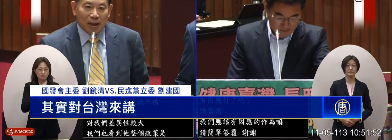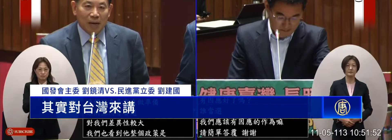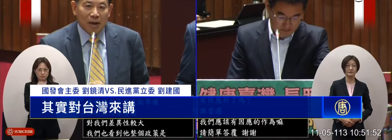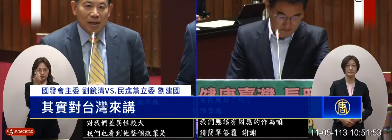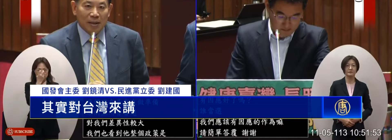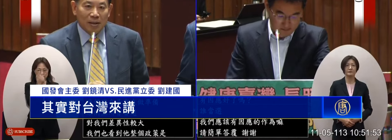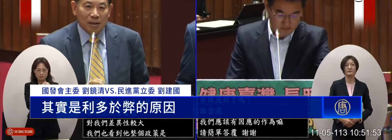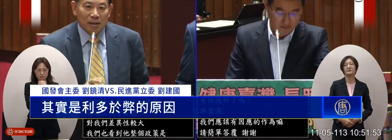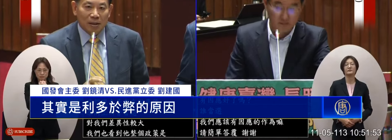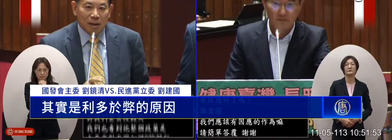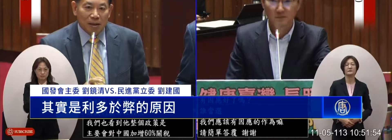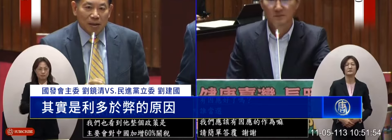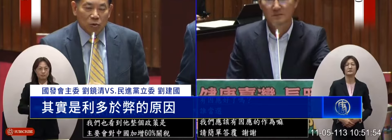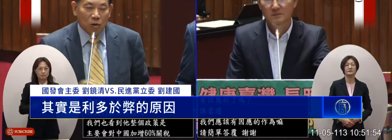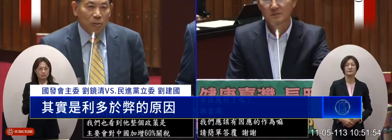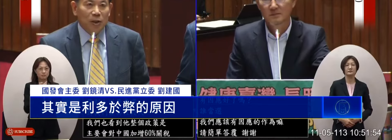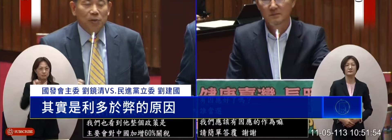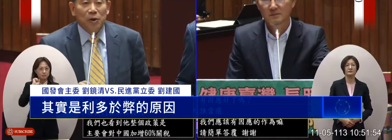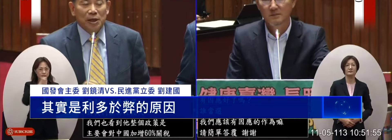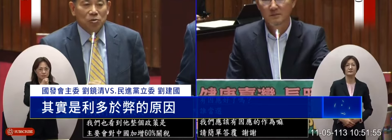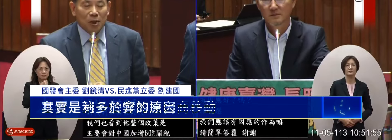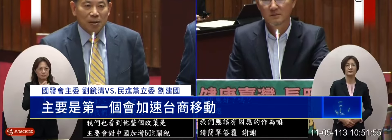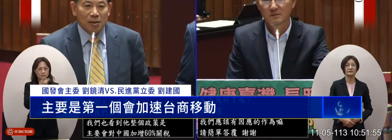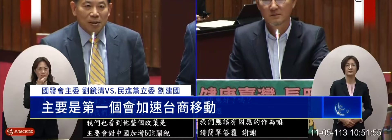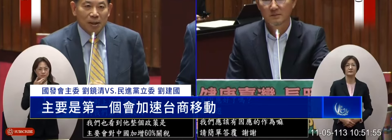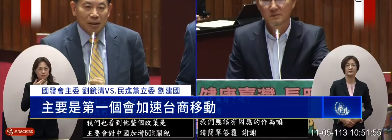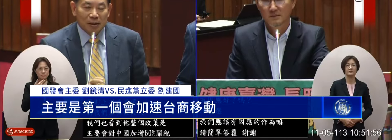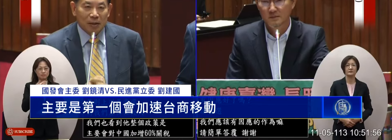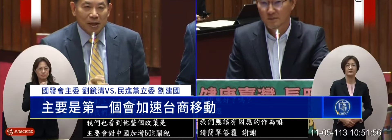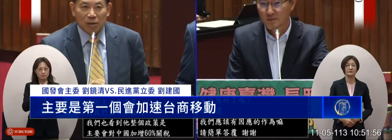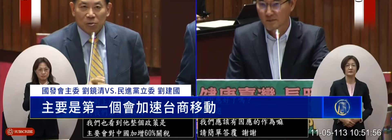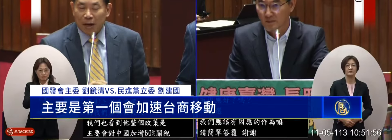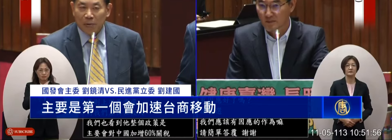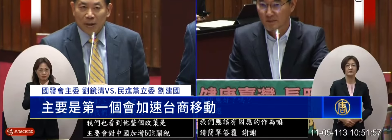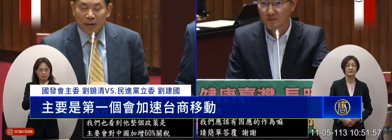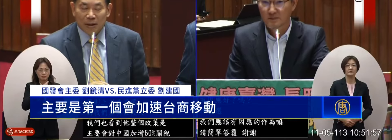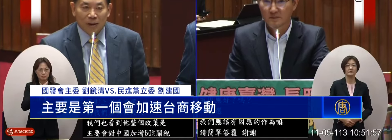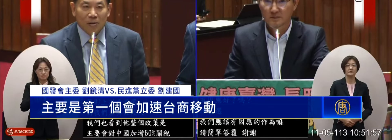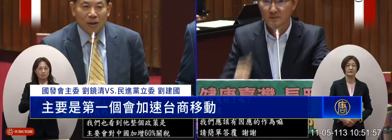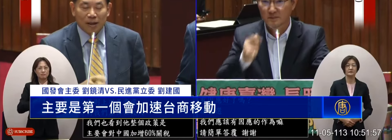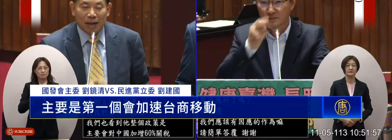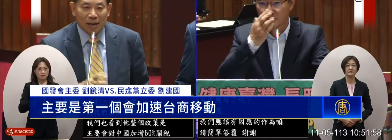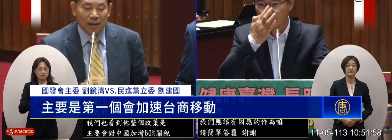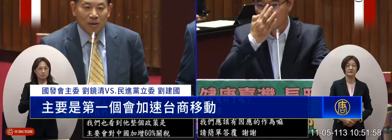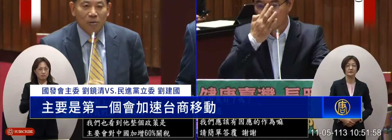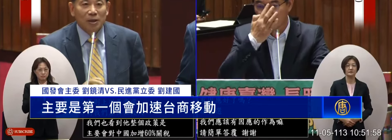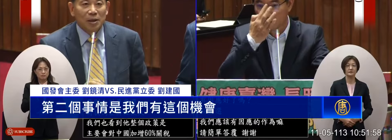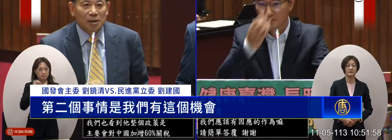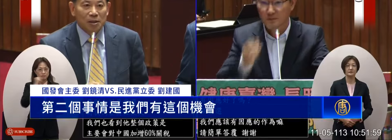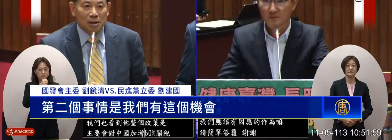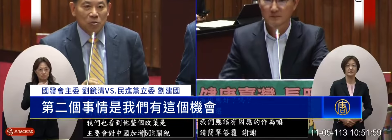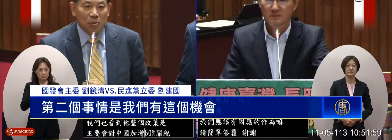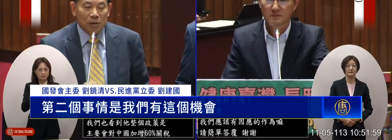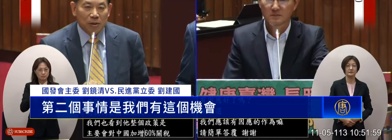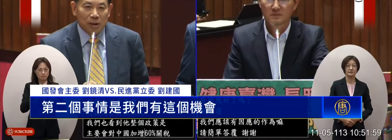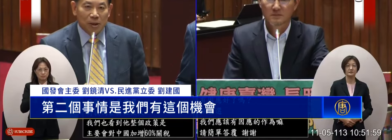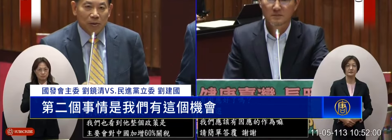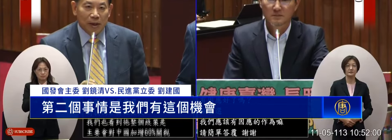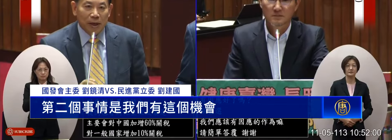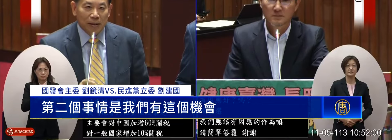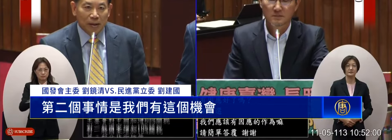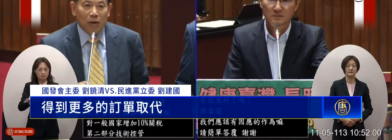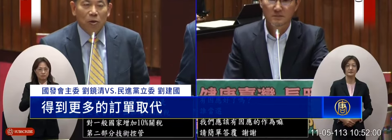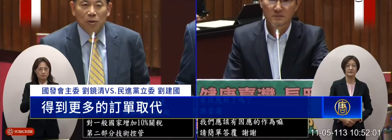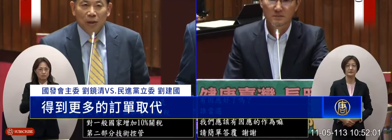实对台湾来讲，其实是利多于弊的原因，主要是第一个会加速台湾的移动，台商移动；第二个事情是我们有这